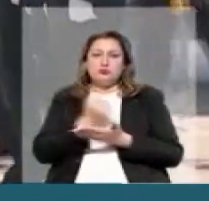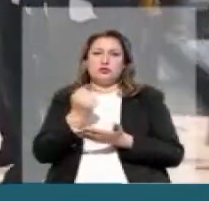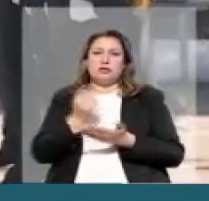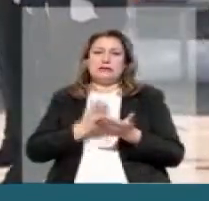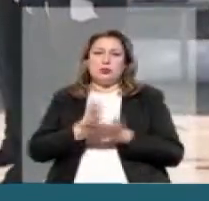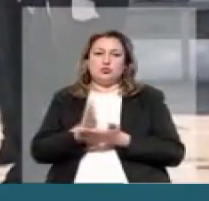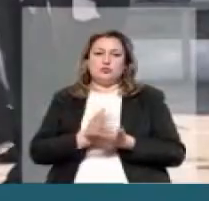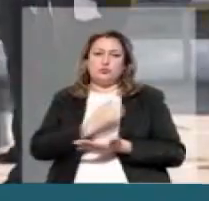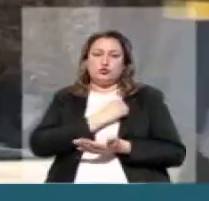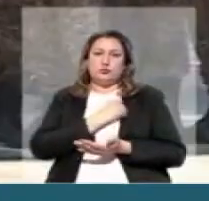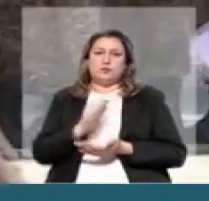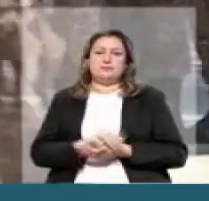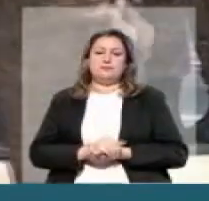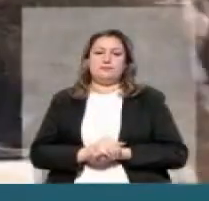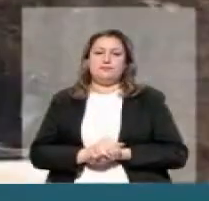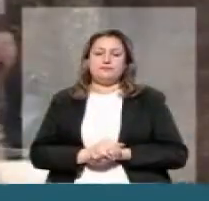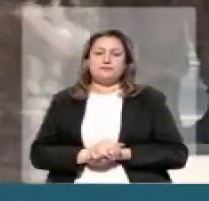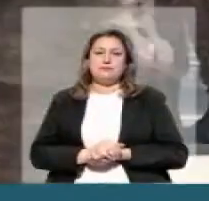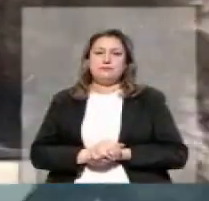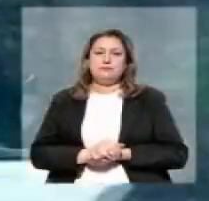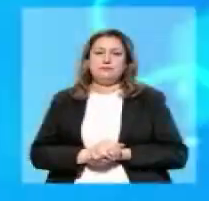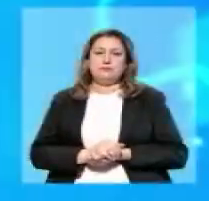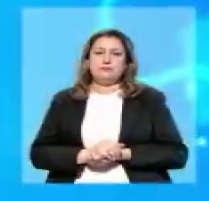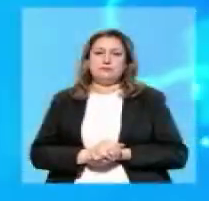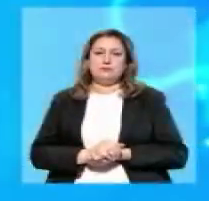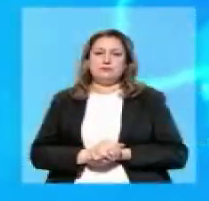Әйгерім Төлепова, Руслан Жабаев, Қостанай телеарнасы.